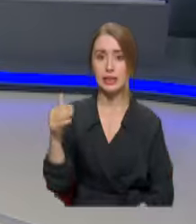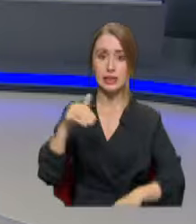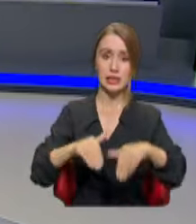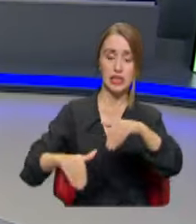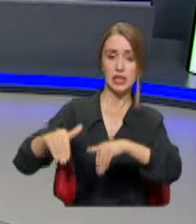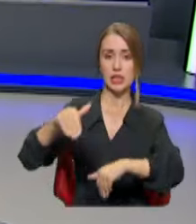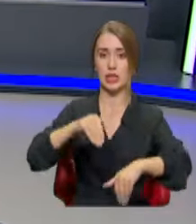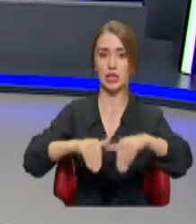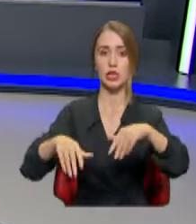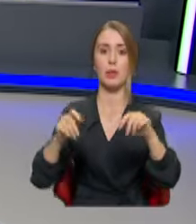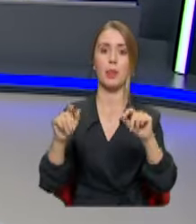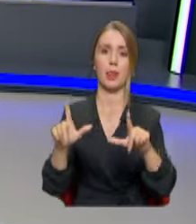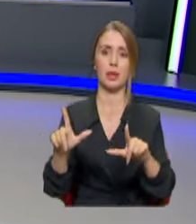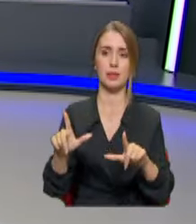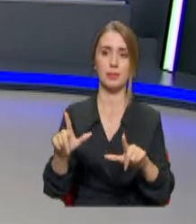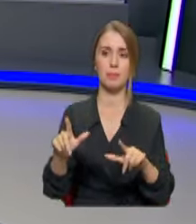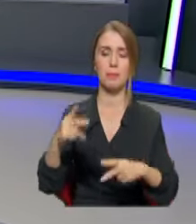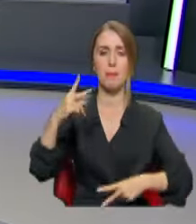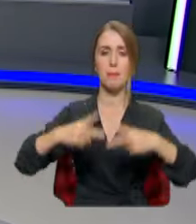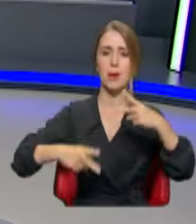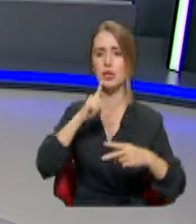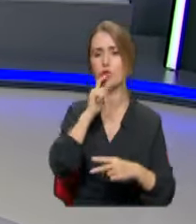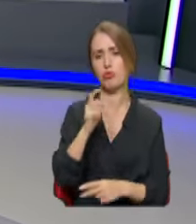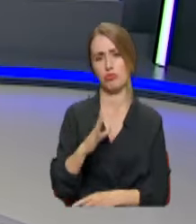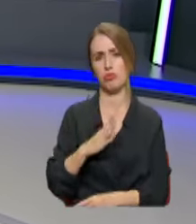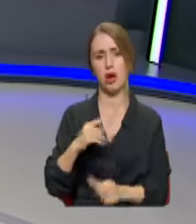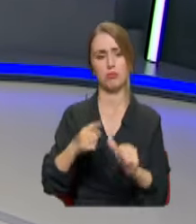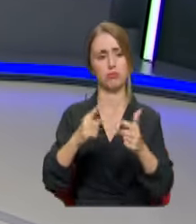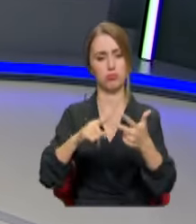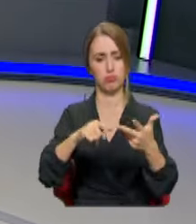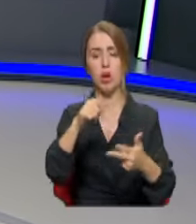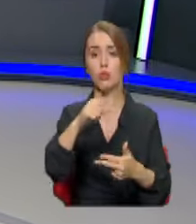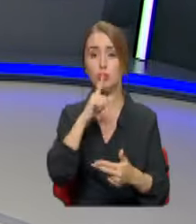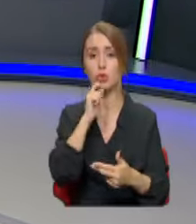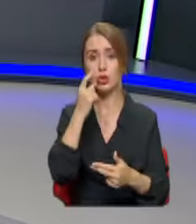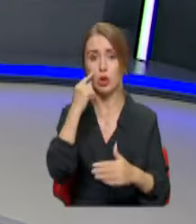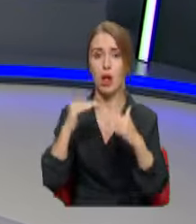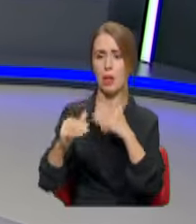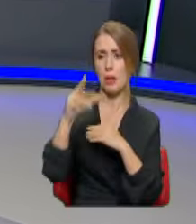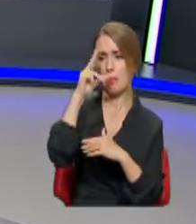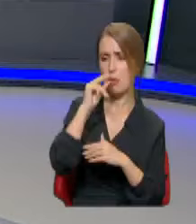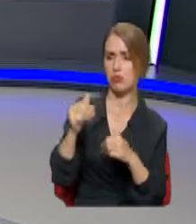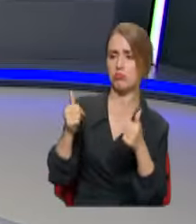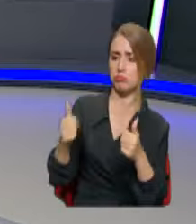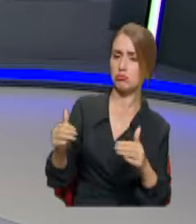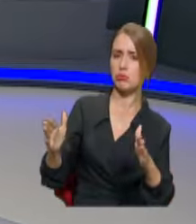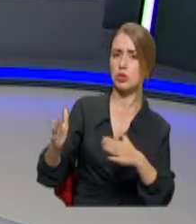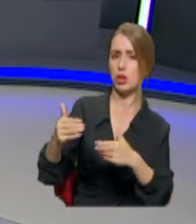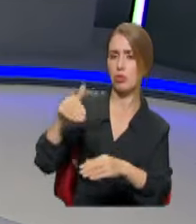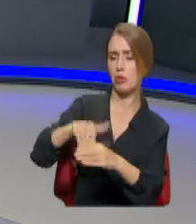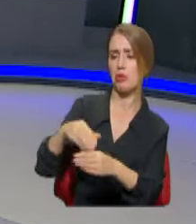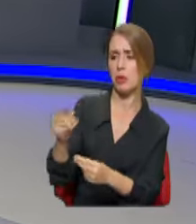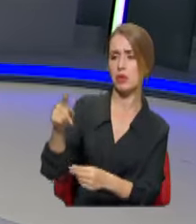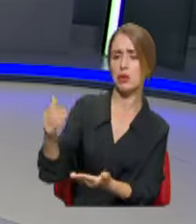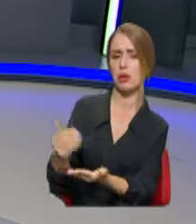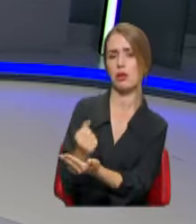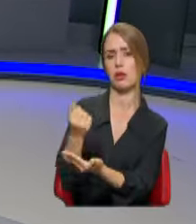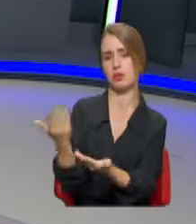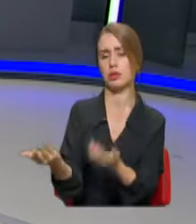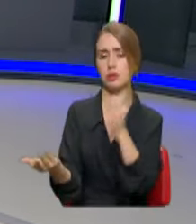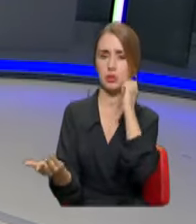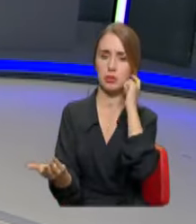sandık demokrasinin gereği şu. Bazı vaatleriniz vardır, bu vaatleri halk beğenirse sandıkta size oy verir, siz de bu